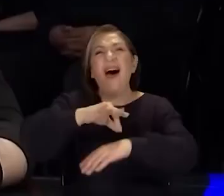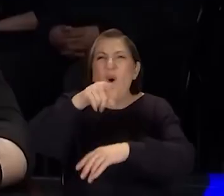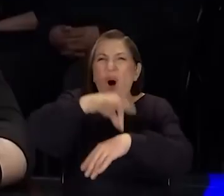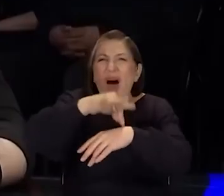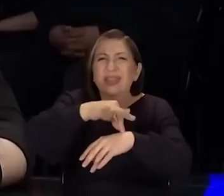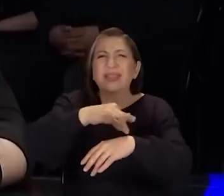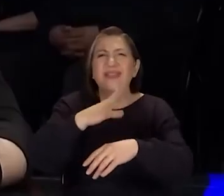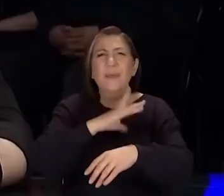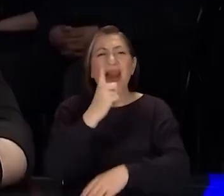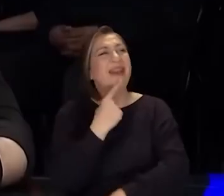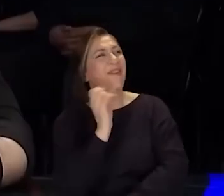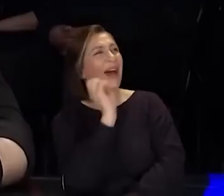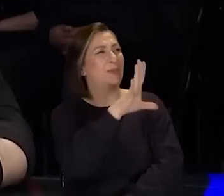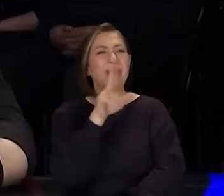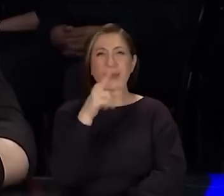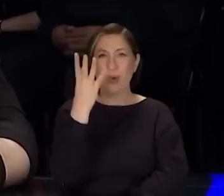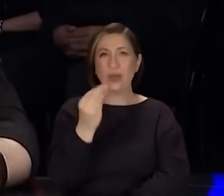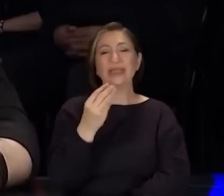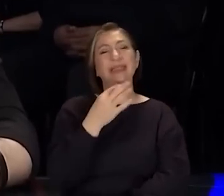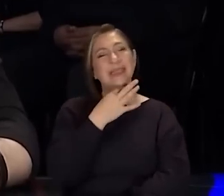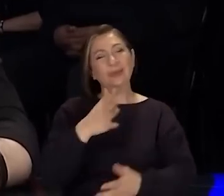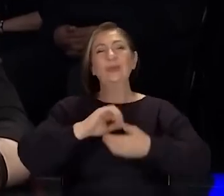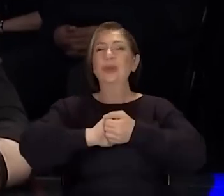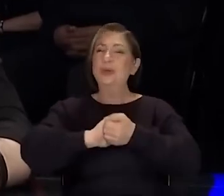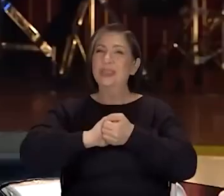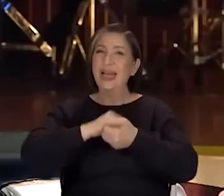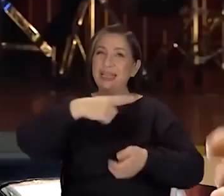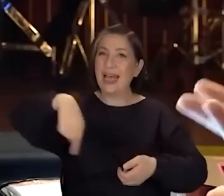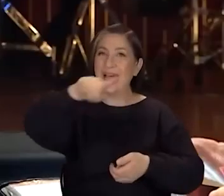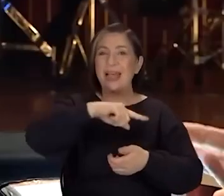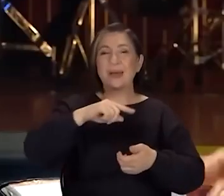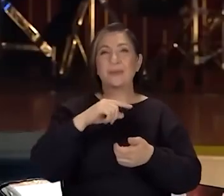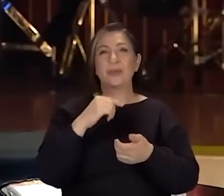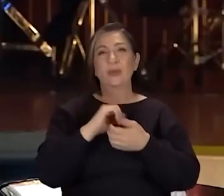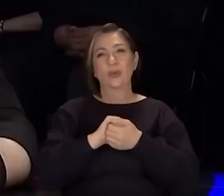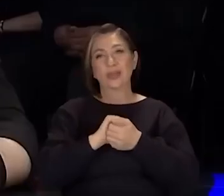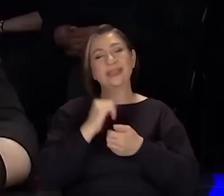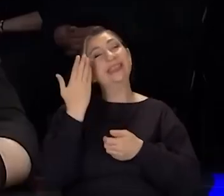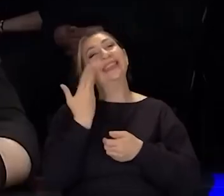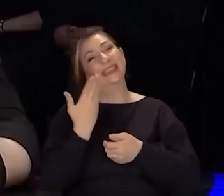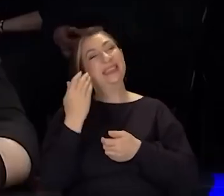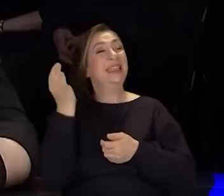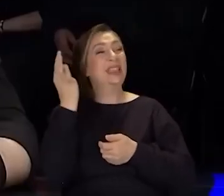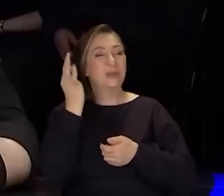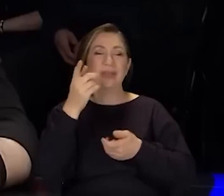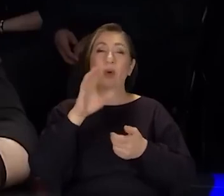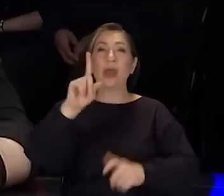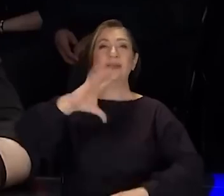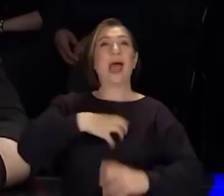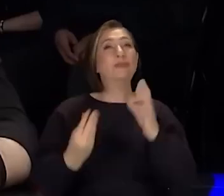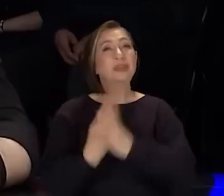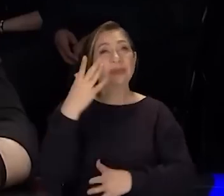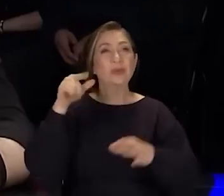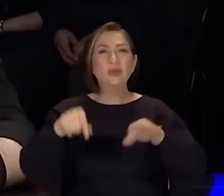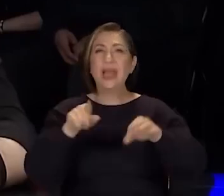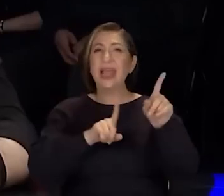İşte o anlara bir gönderme oldu. Sağ olsun dostlar da dostlar diyorum ben dinleyicimize. Onlar da sahiplendiler